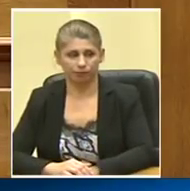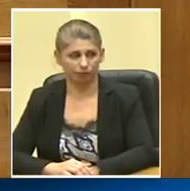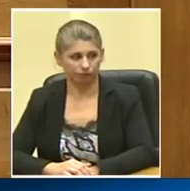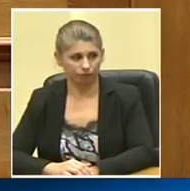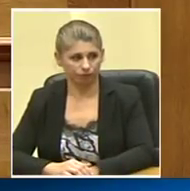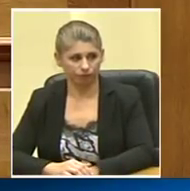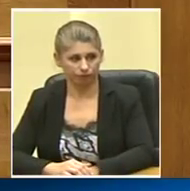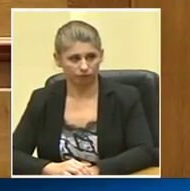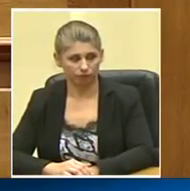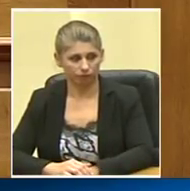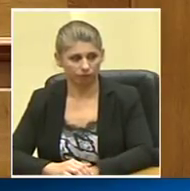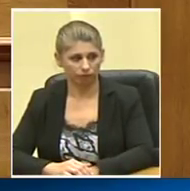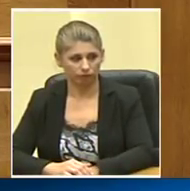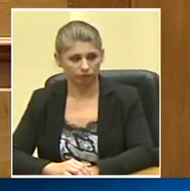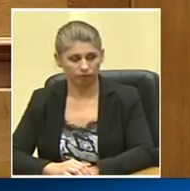Και φυσικά,